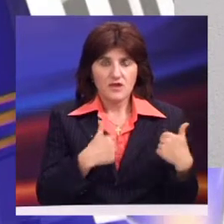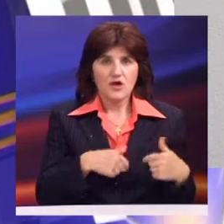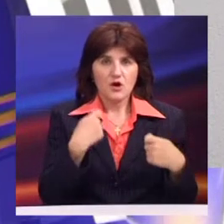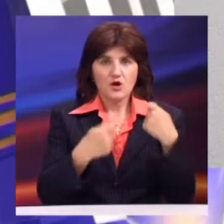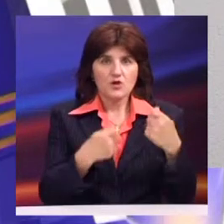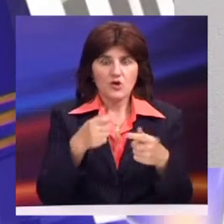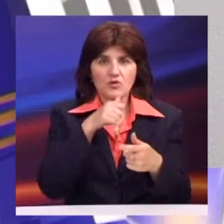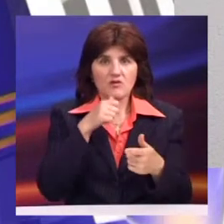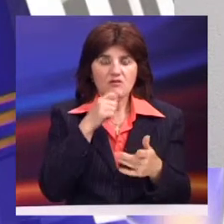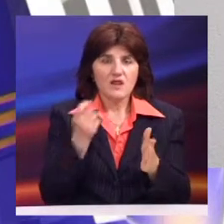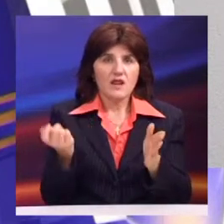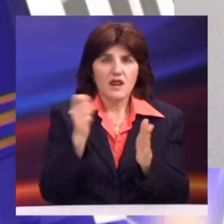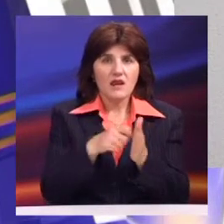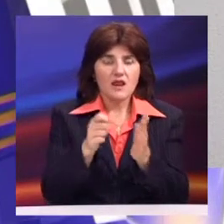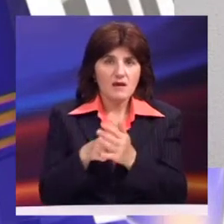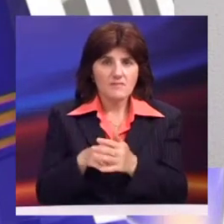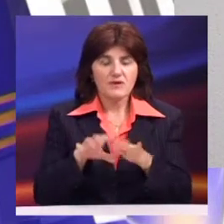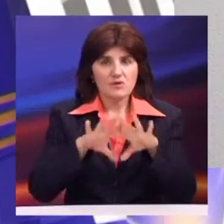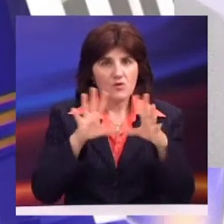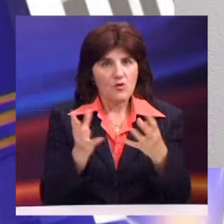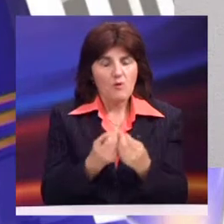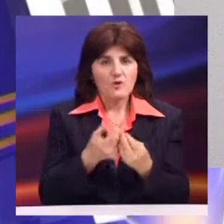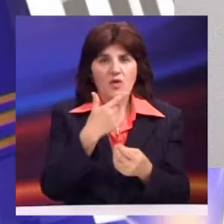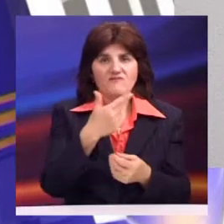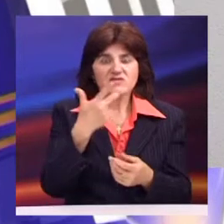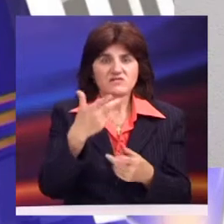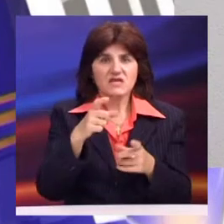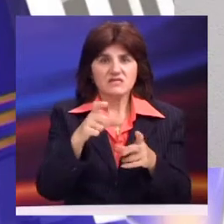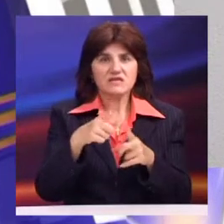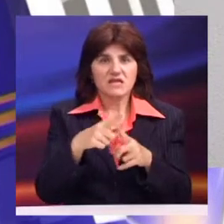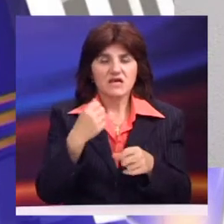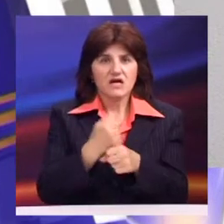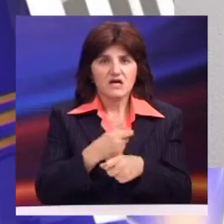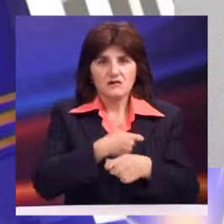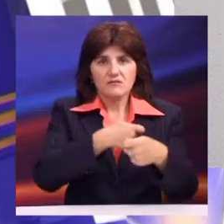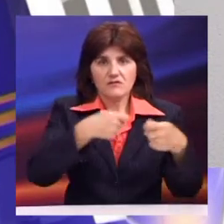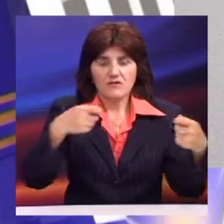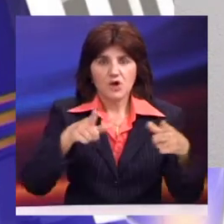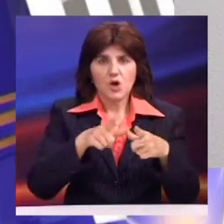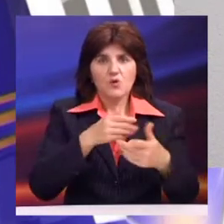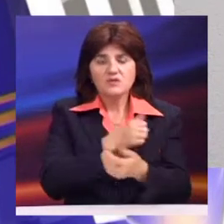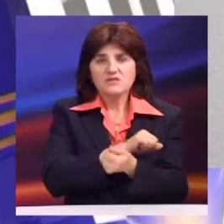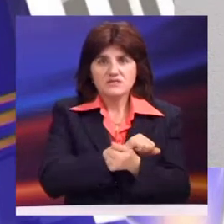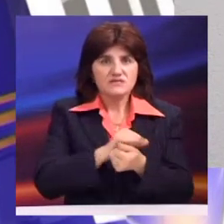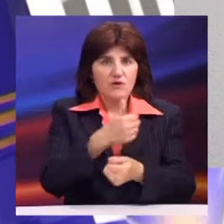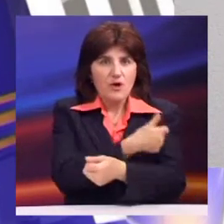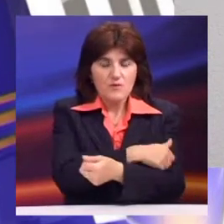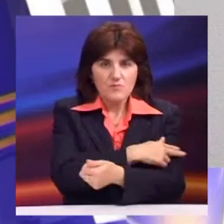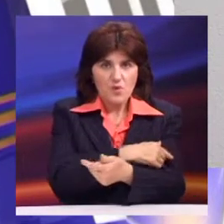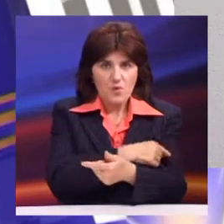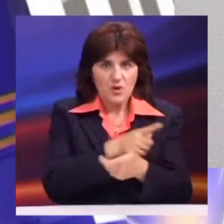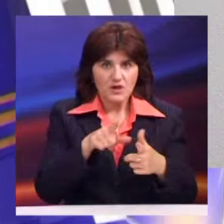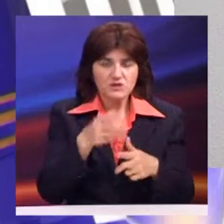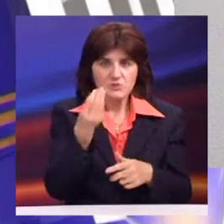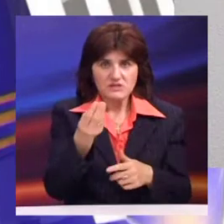tih donacija jeste nabavka 23 CTG aparata koji će biti isporučeni u porodilišta i